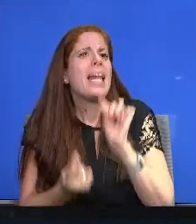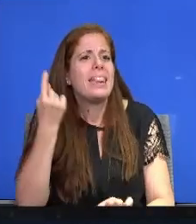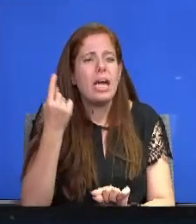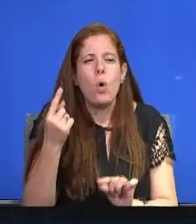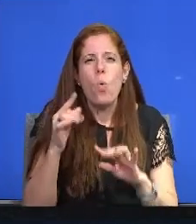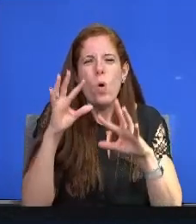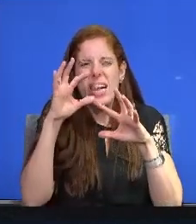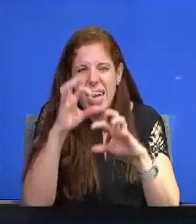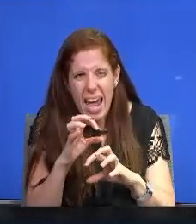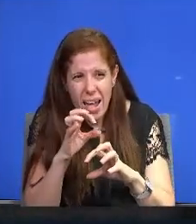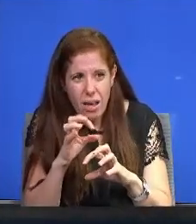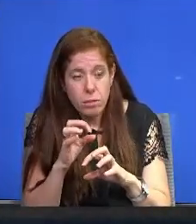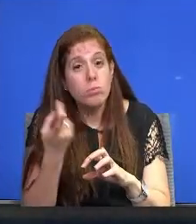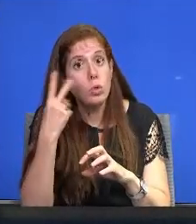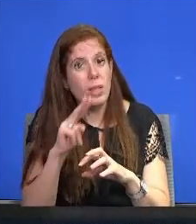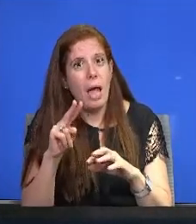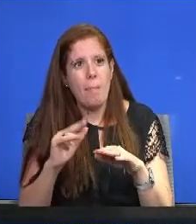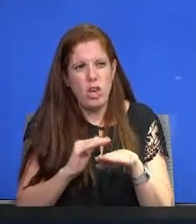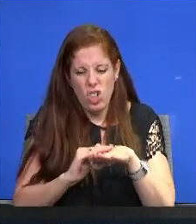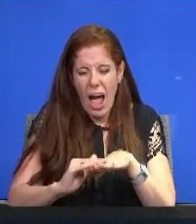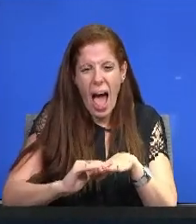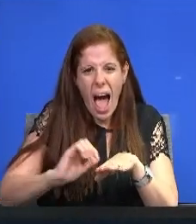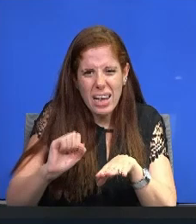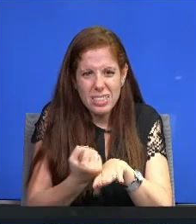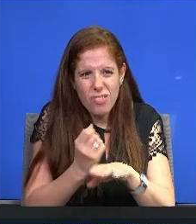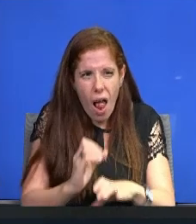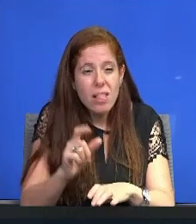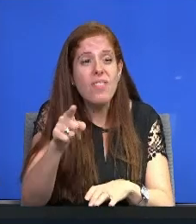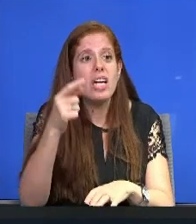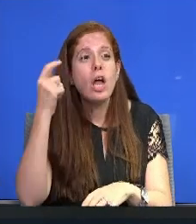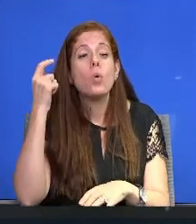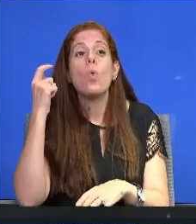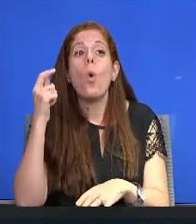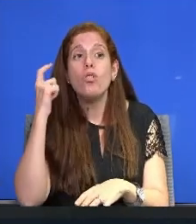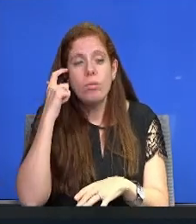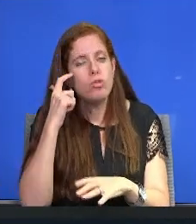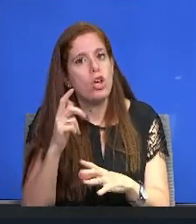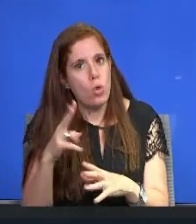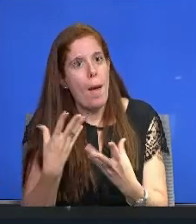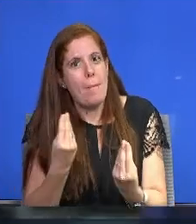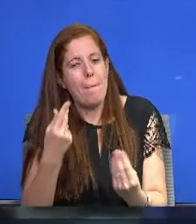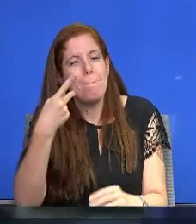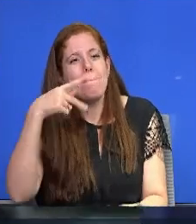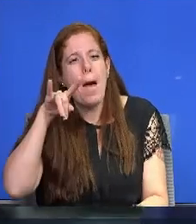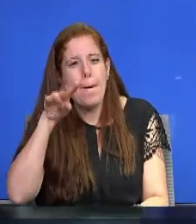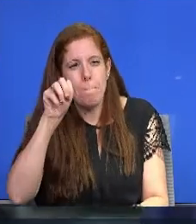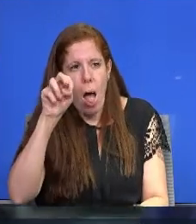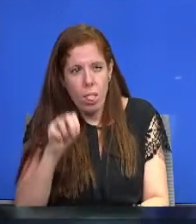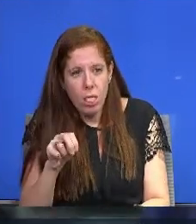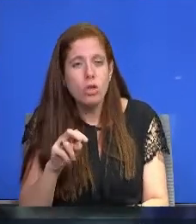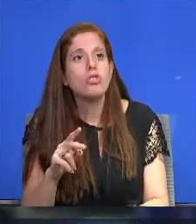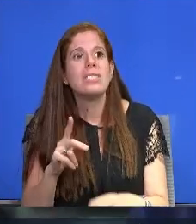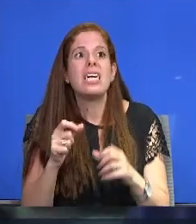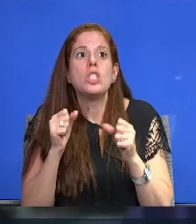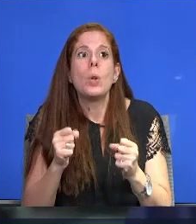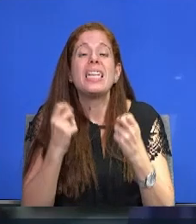dark, darker than asphalt, and we believed that that meant it was rich in carbon, which is the essential element for all life on